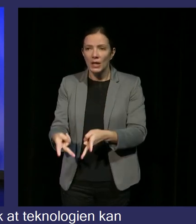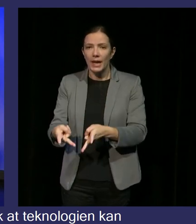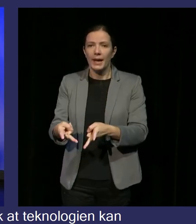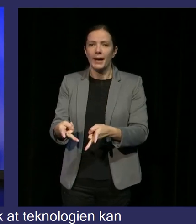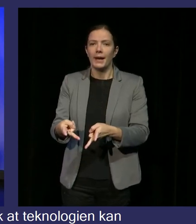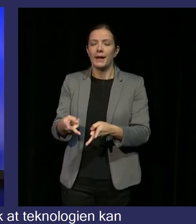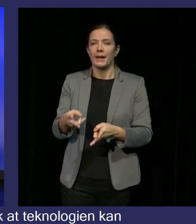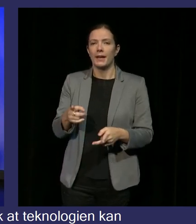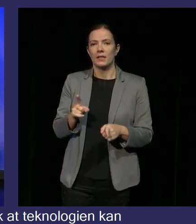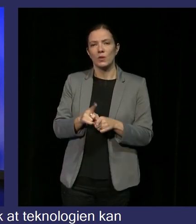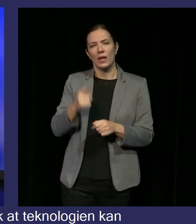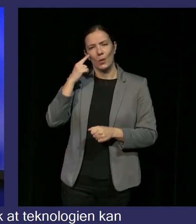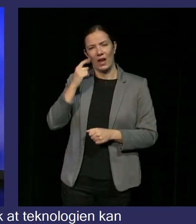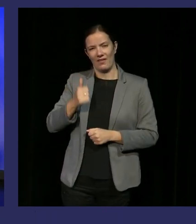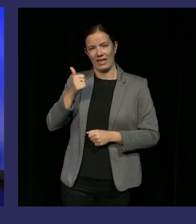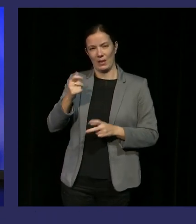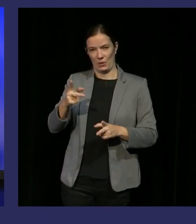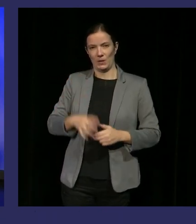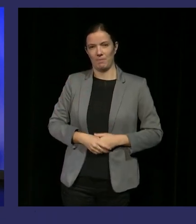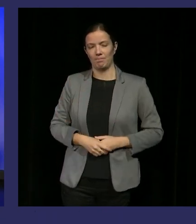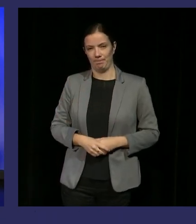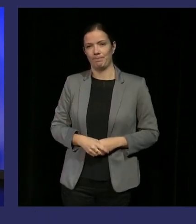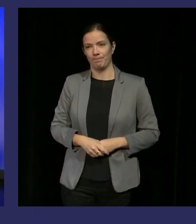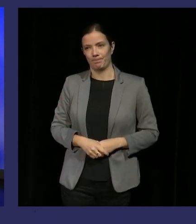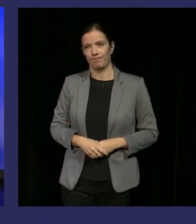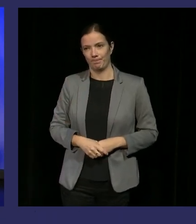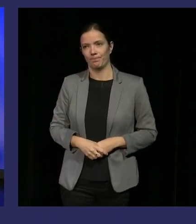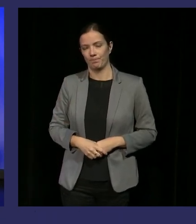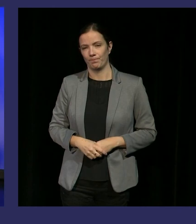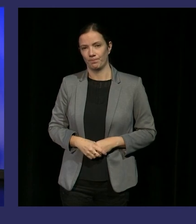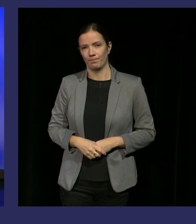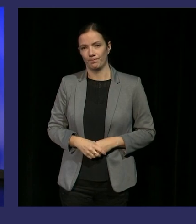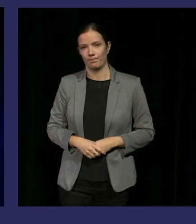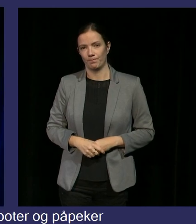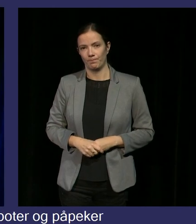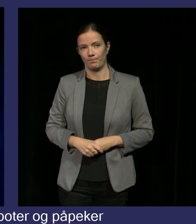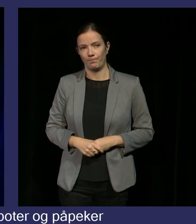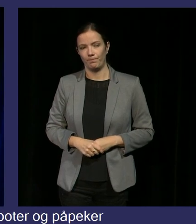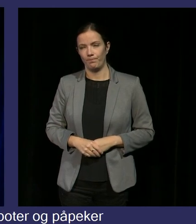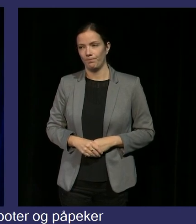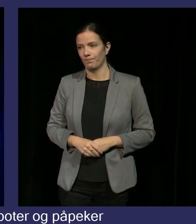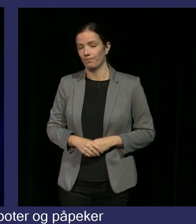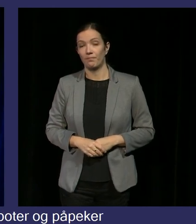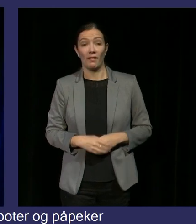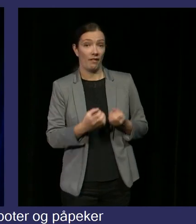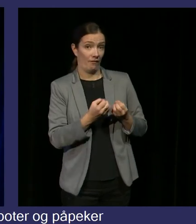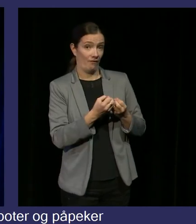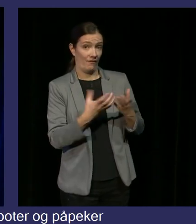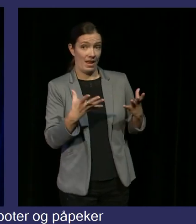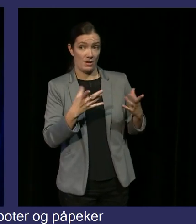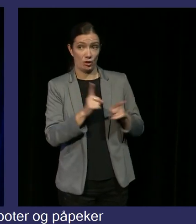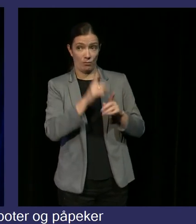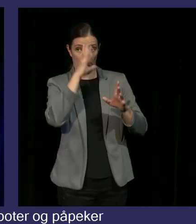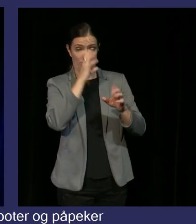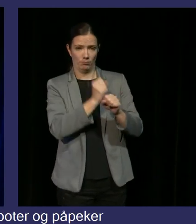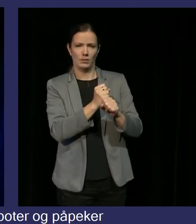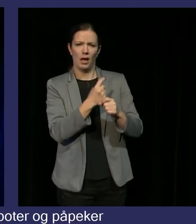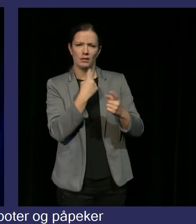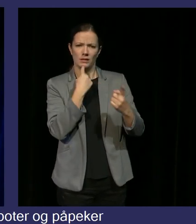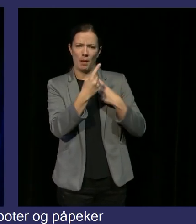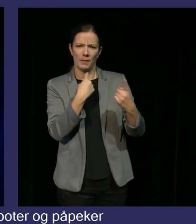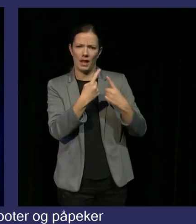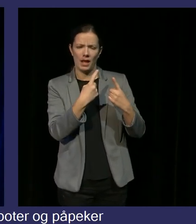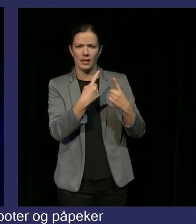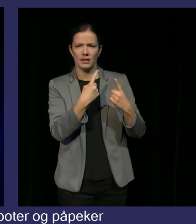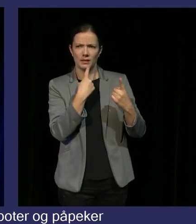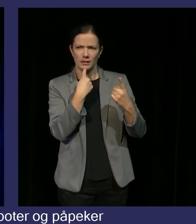Så det tror jeg viktig også da. Det det flere som opptatt av samtale eller språk,